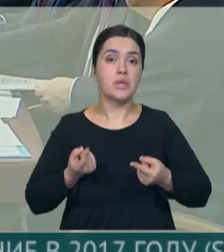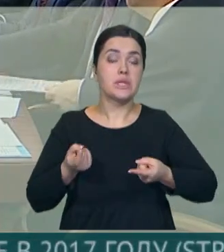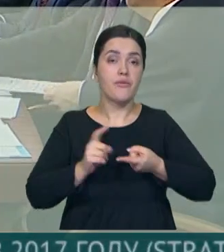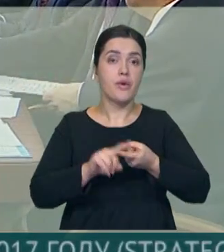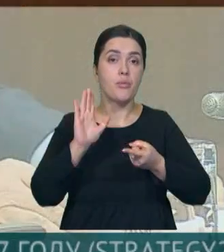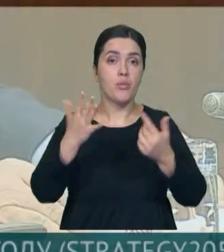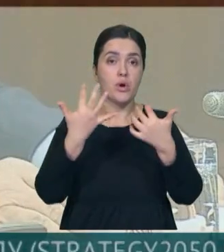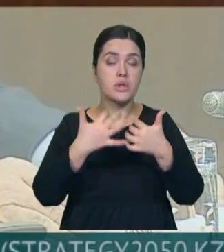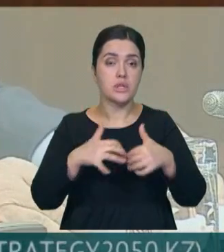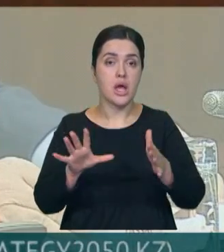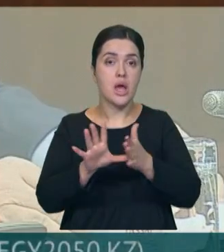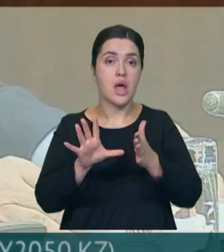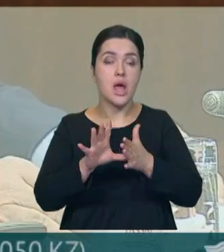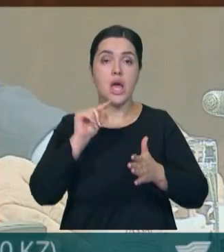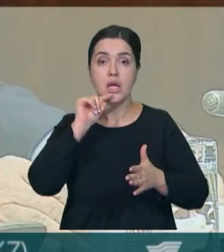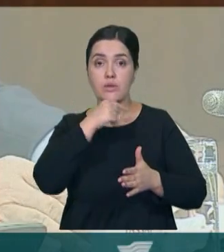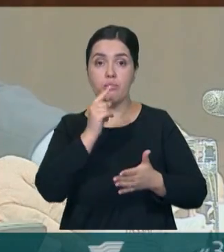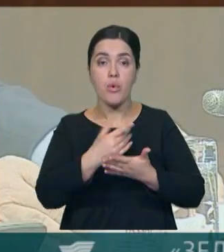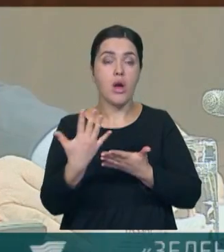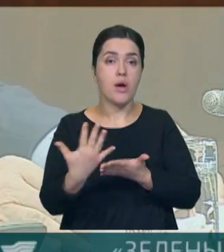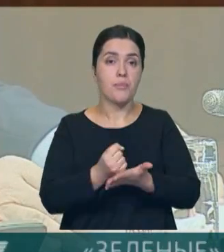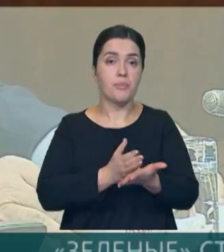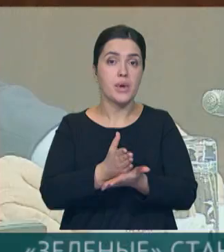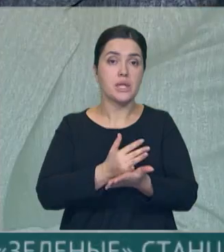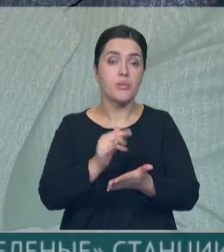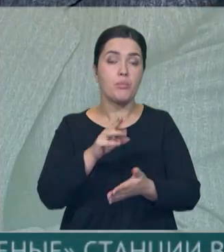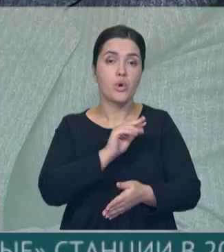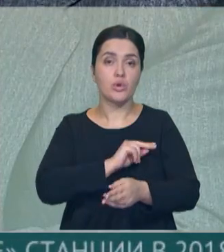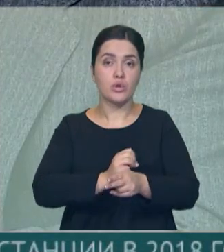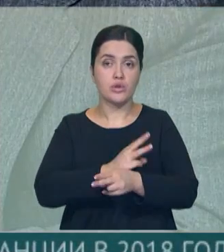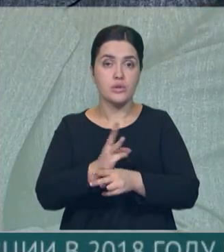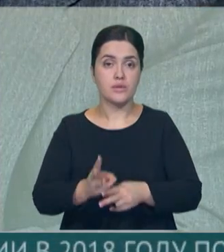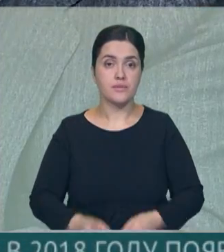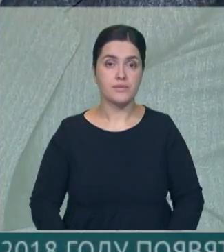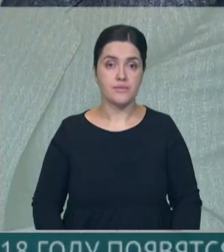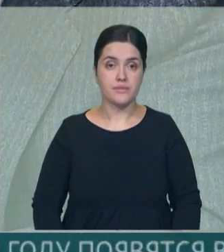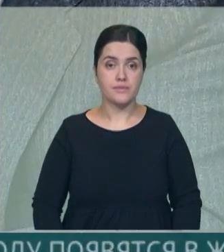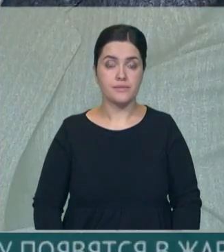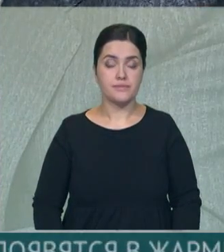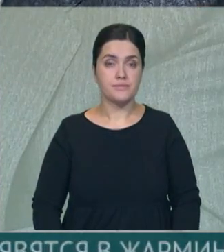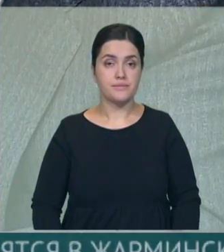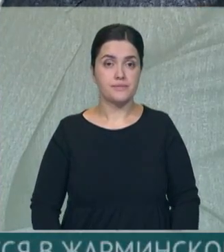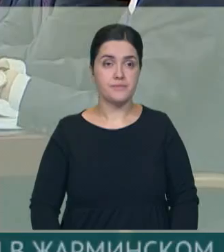связи с цифровизацией экономики, определить согласованную политику по трудоустройству.